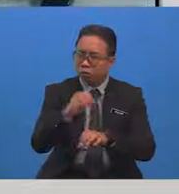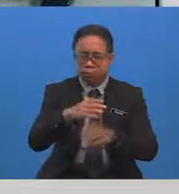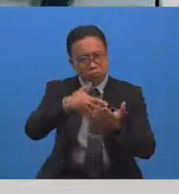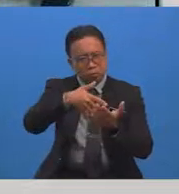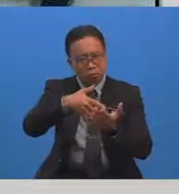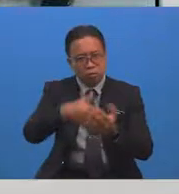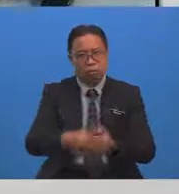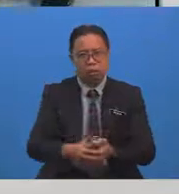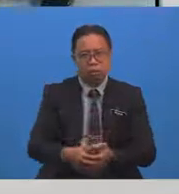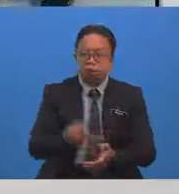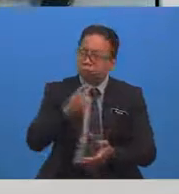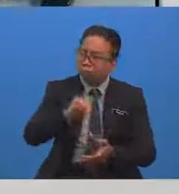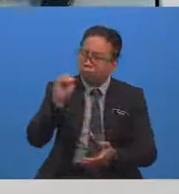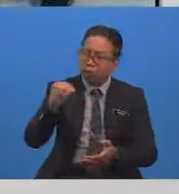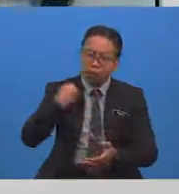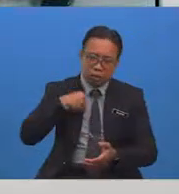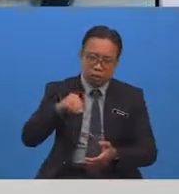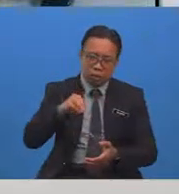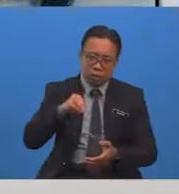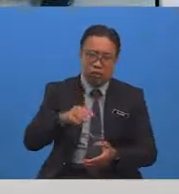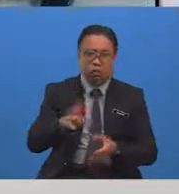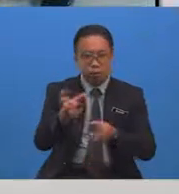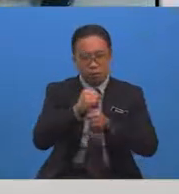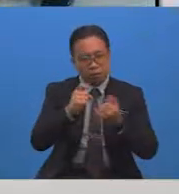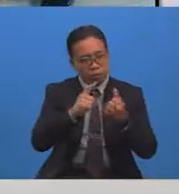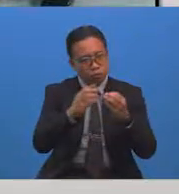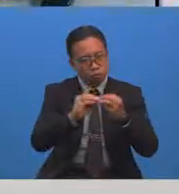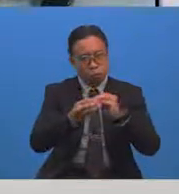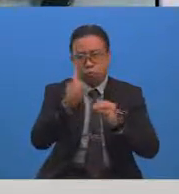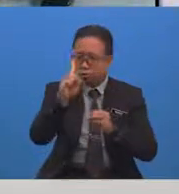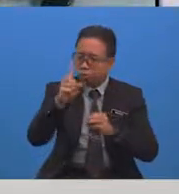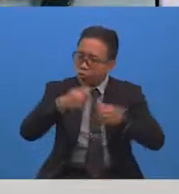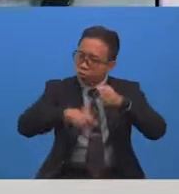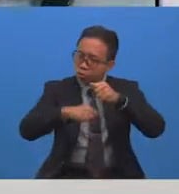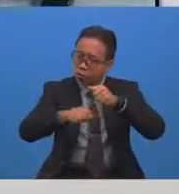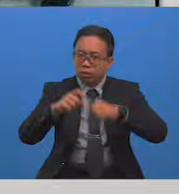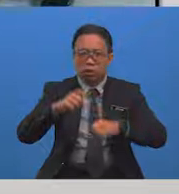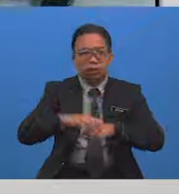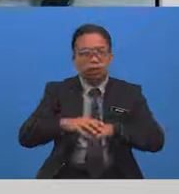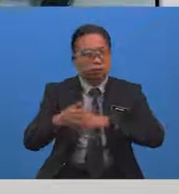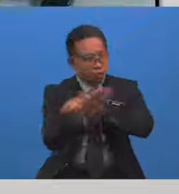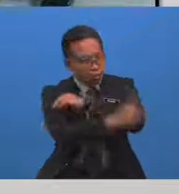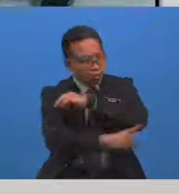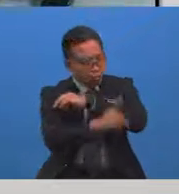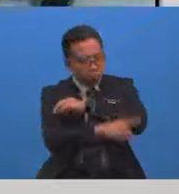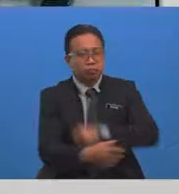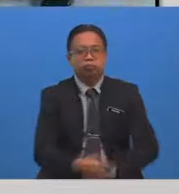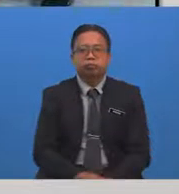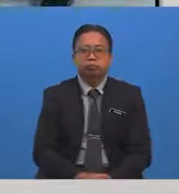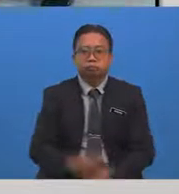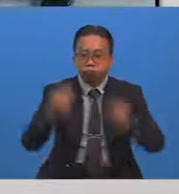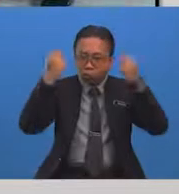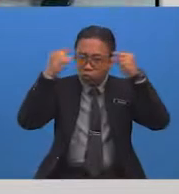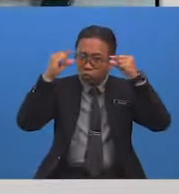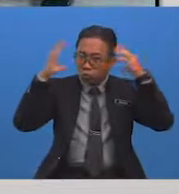mereka memenangi tempat pertama dalam pertandingan badminton peringkat daerah guru besar